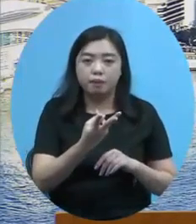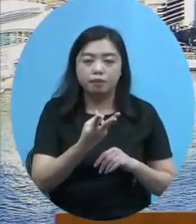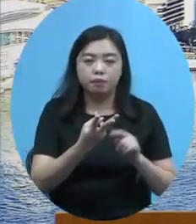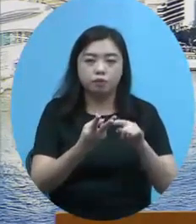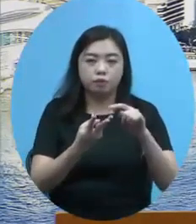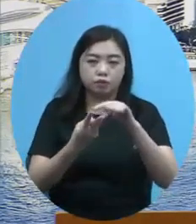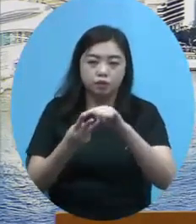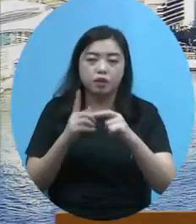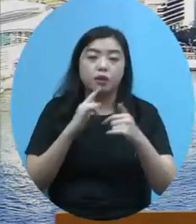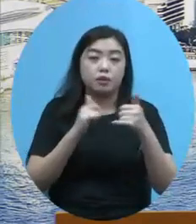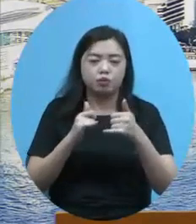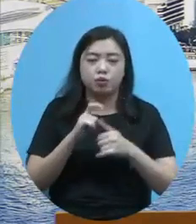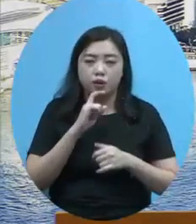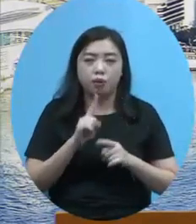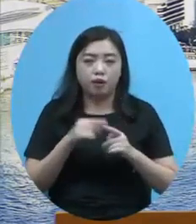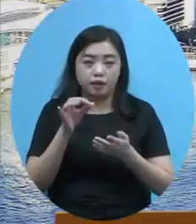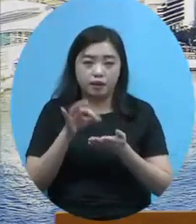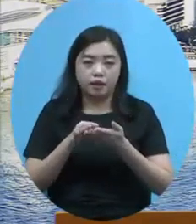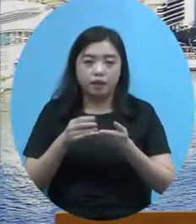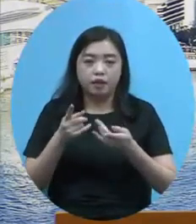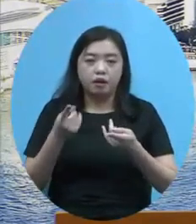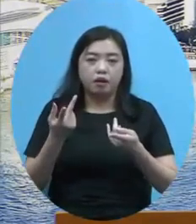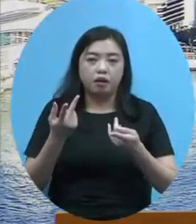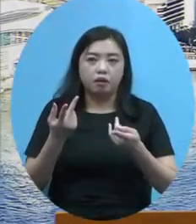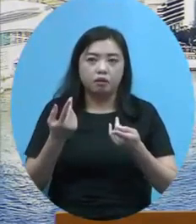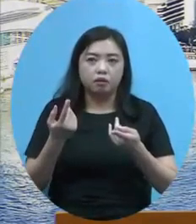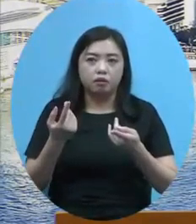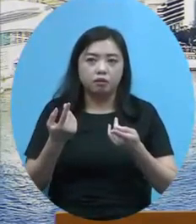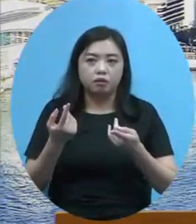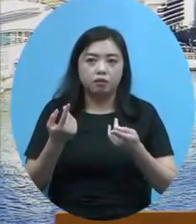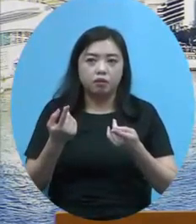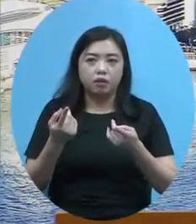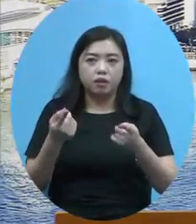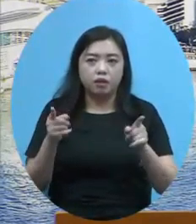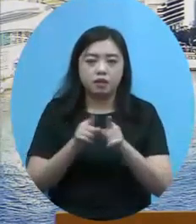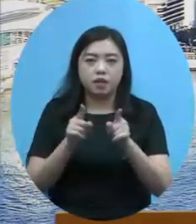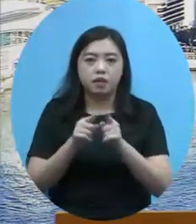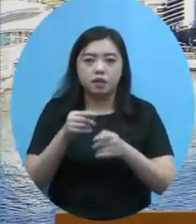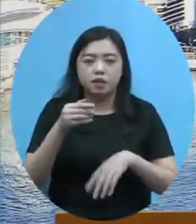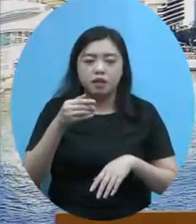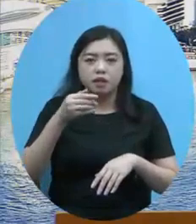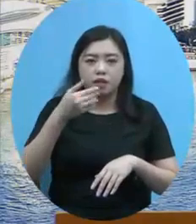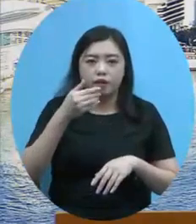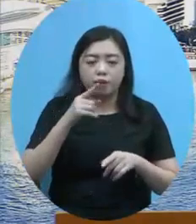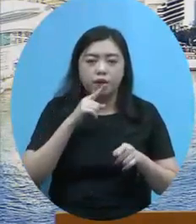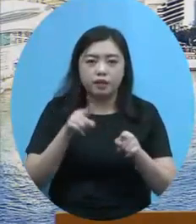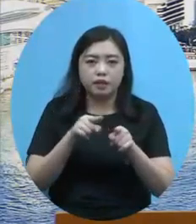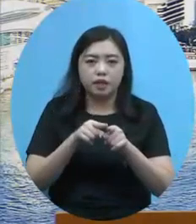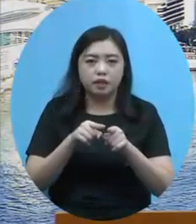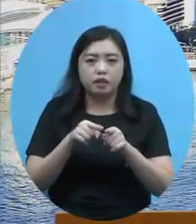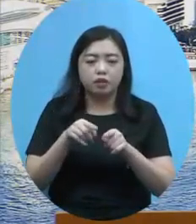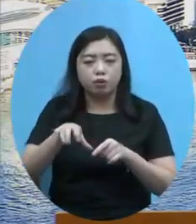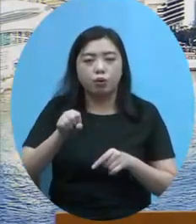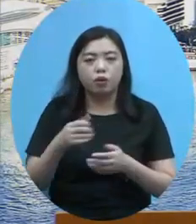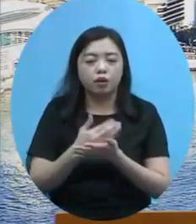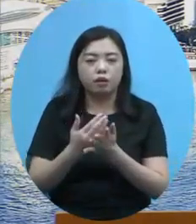係即係有接觸啊，或者係喺地盤裡面係有啲共同嘅，譬如一齊食飯或者共用一啲設施嘅。咁暫